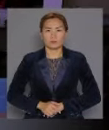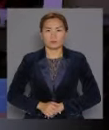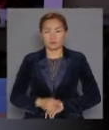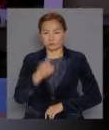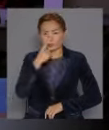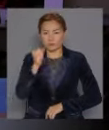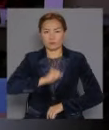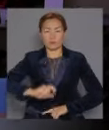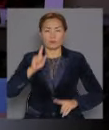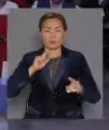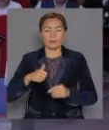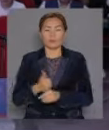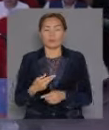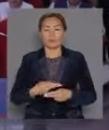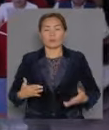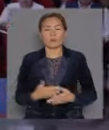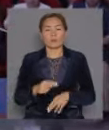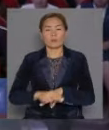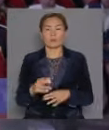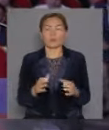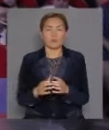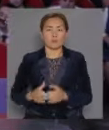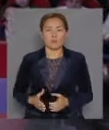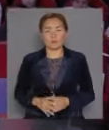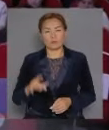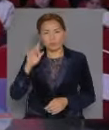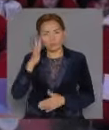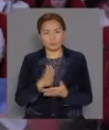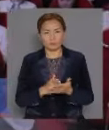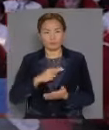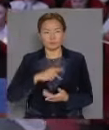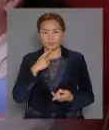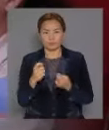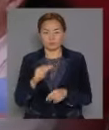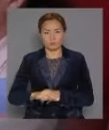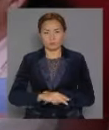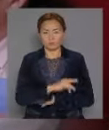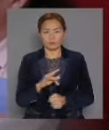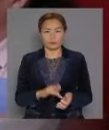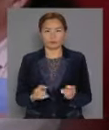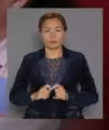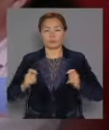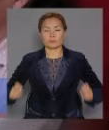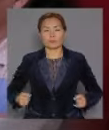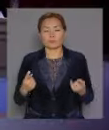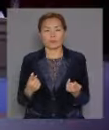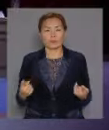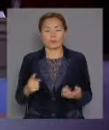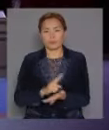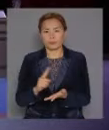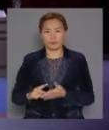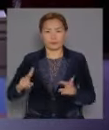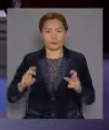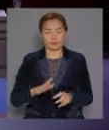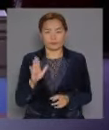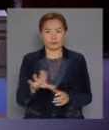Биылғы тамыз кеңесінің негізгі тақырыбы білім беру ұйымдарындағы психологиялық қызметтің қауіпсіз білім беру ортасын құру жөніндегі өзекті міндеттері деп